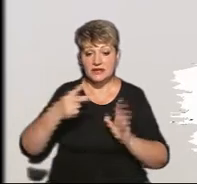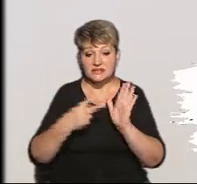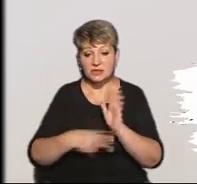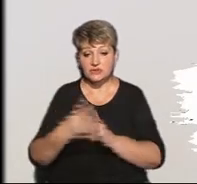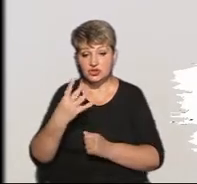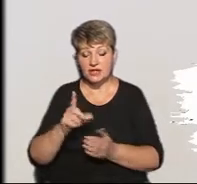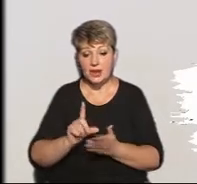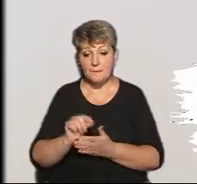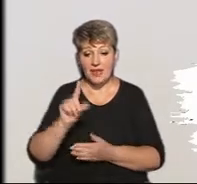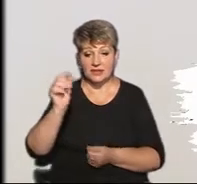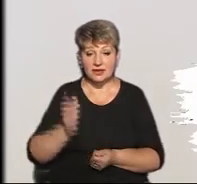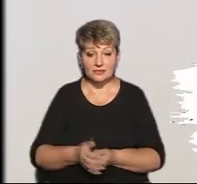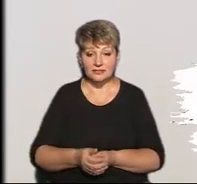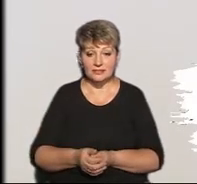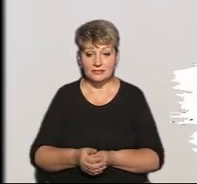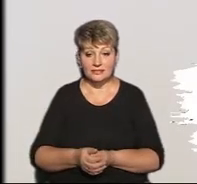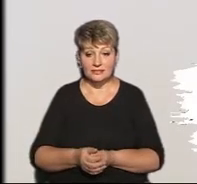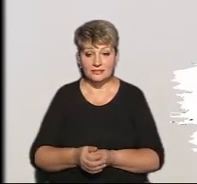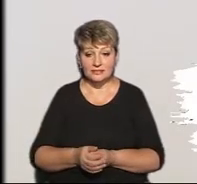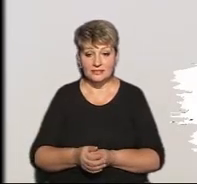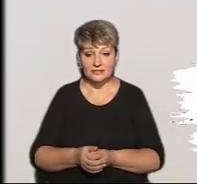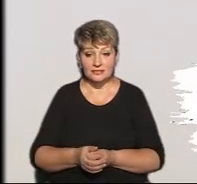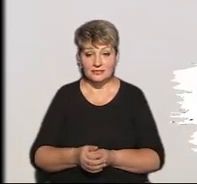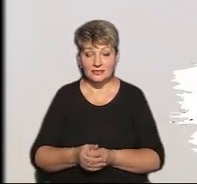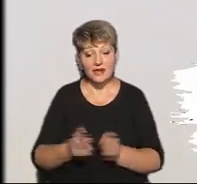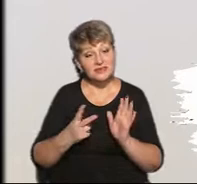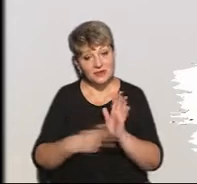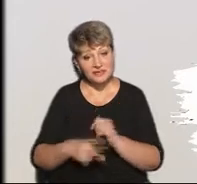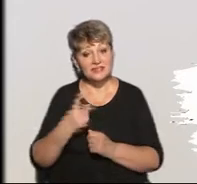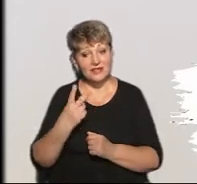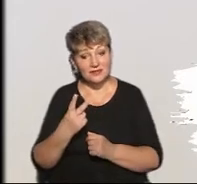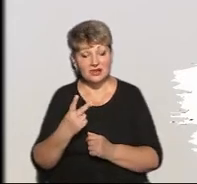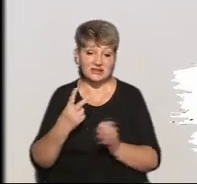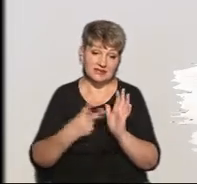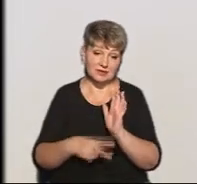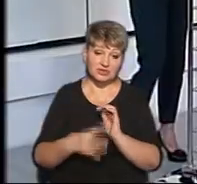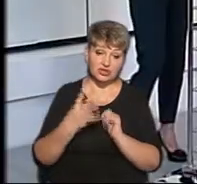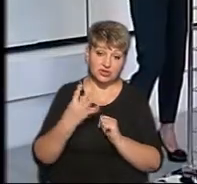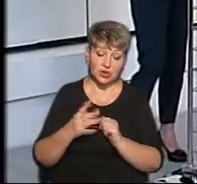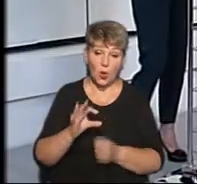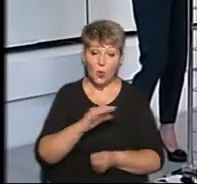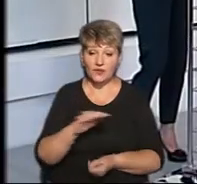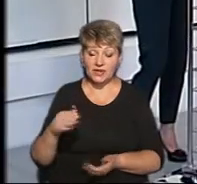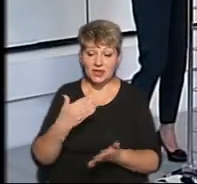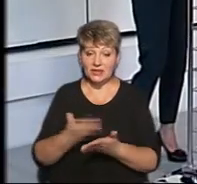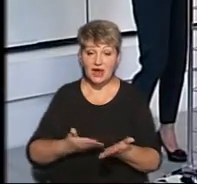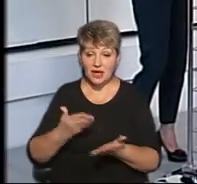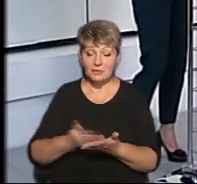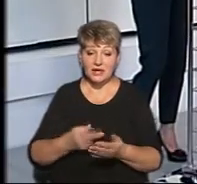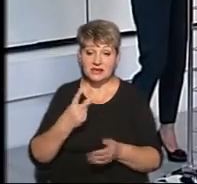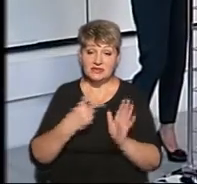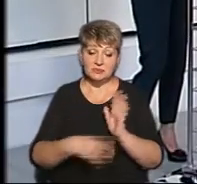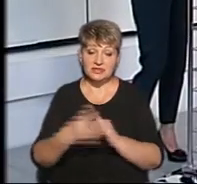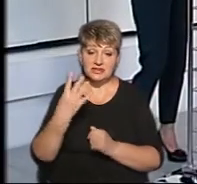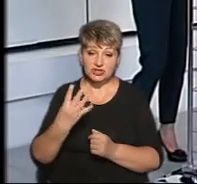74 метри. Я маю дані за 72 метри. Ну, 72-74. Офіційні дані в Вікіпедії